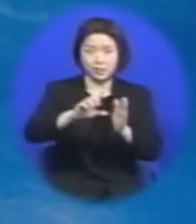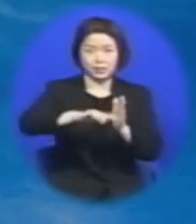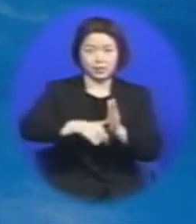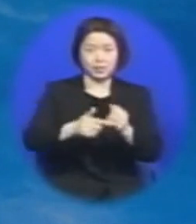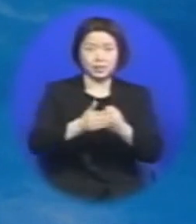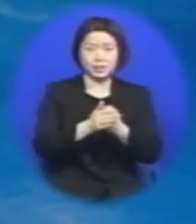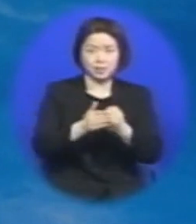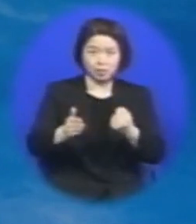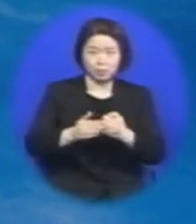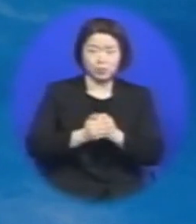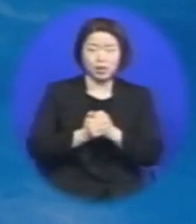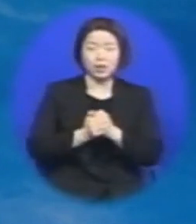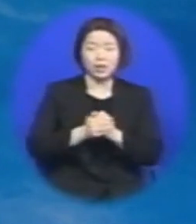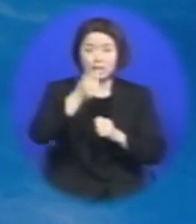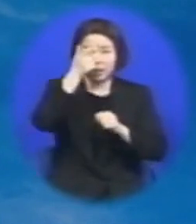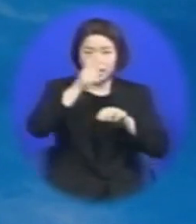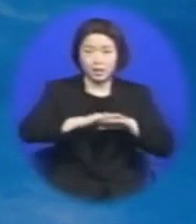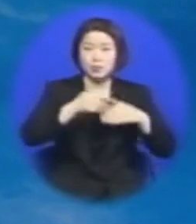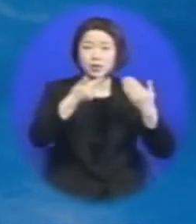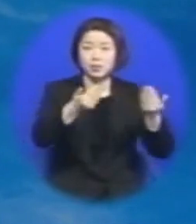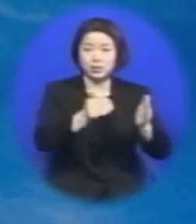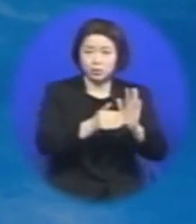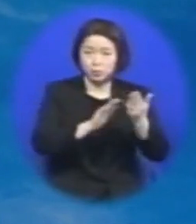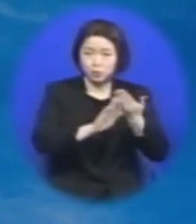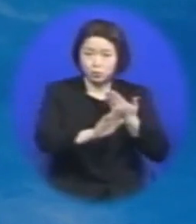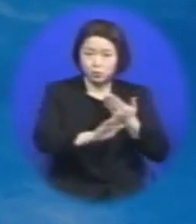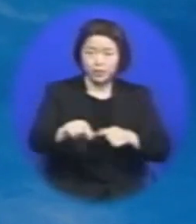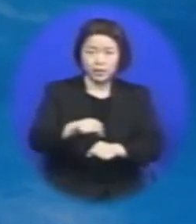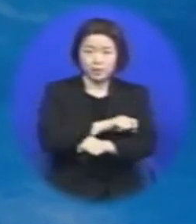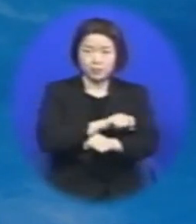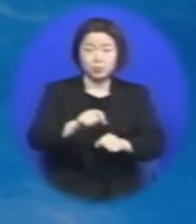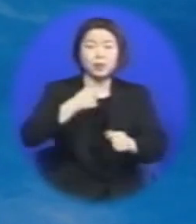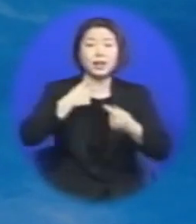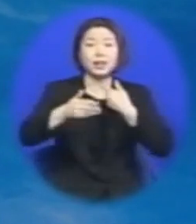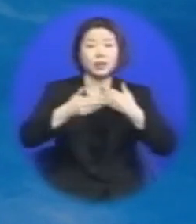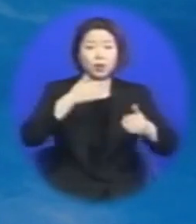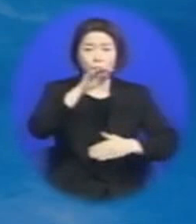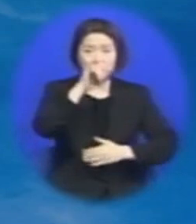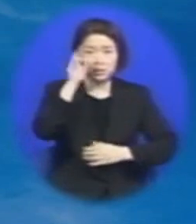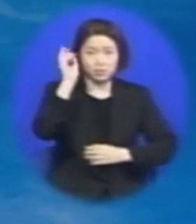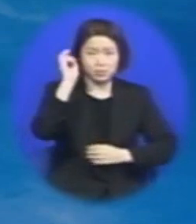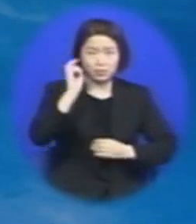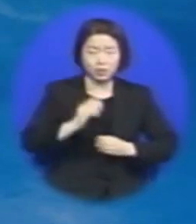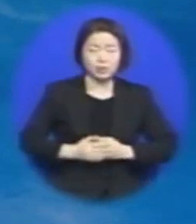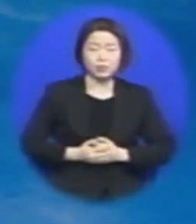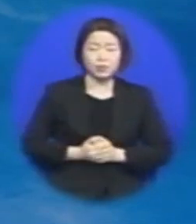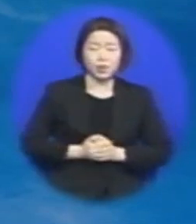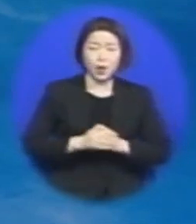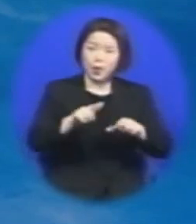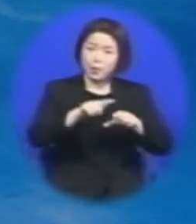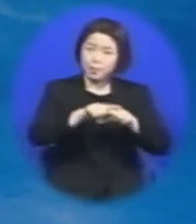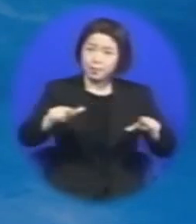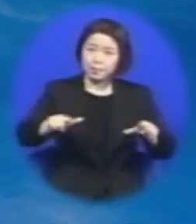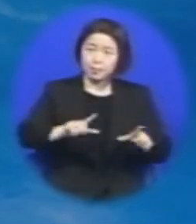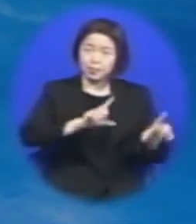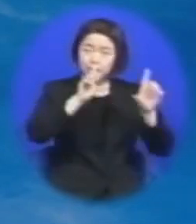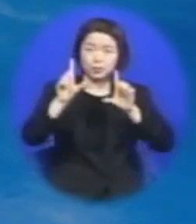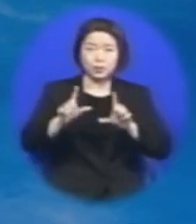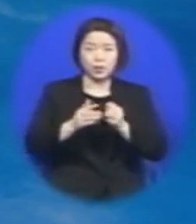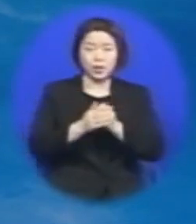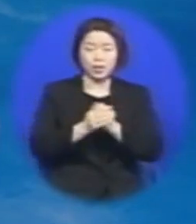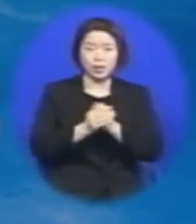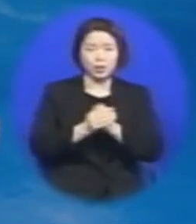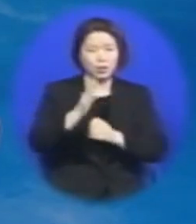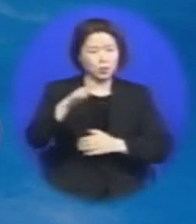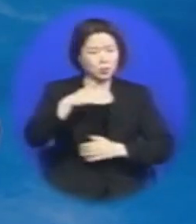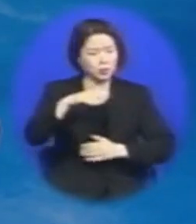예배를 드리면 아주 특별한 경험을 하게 됩니다 평소에 전혀 죄라고